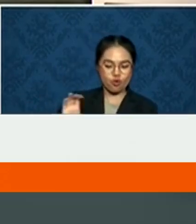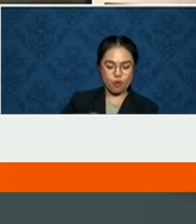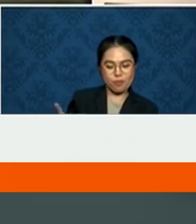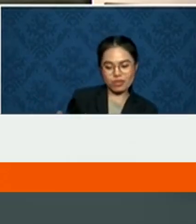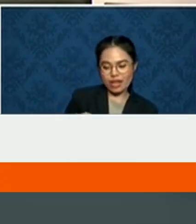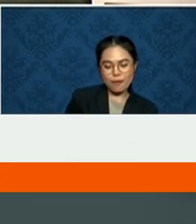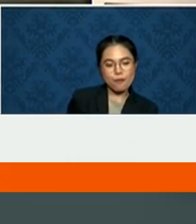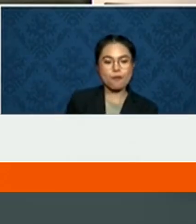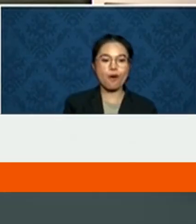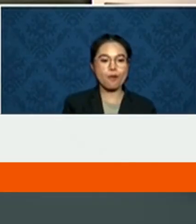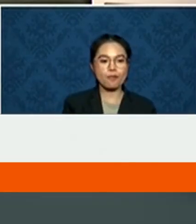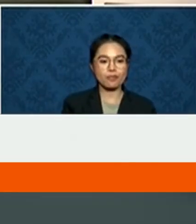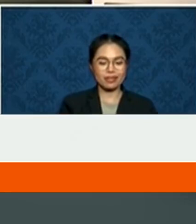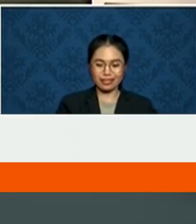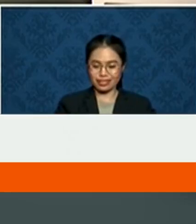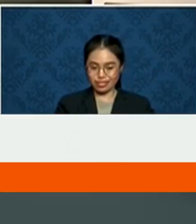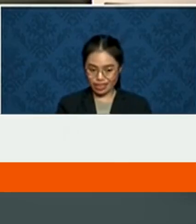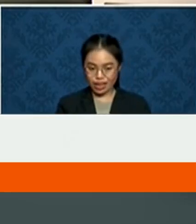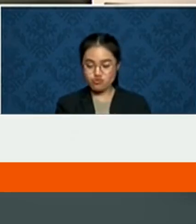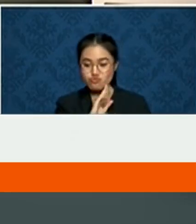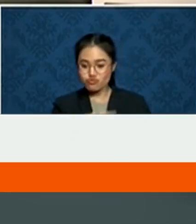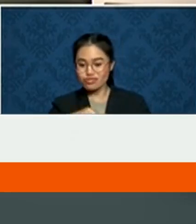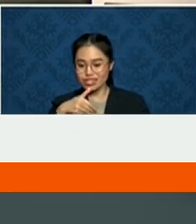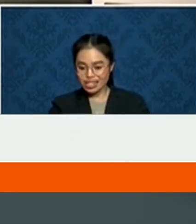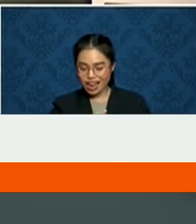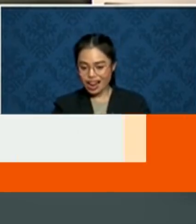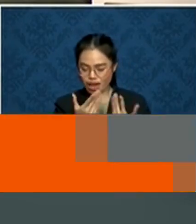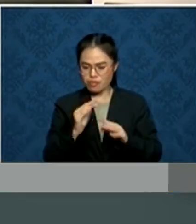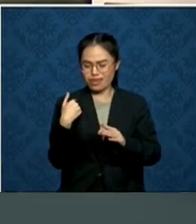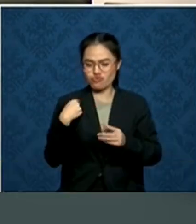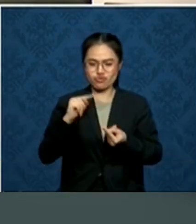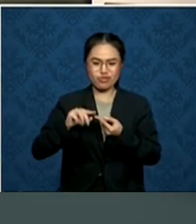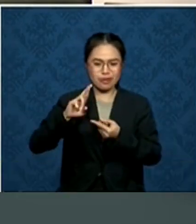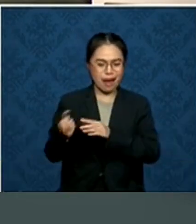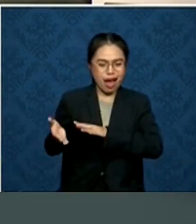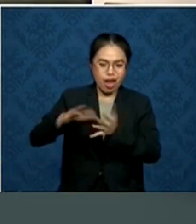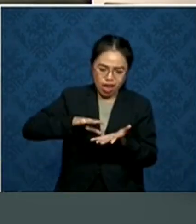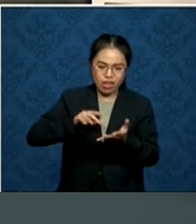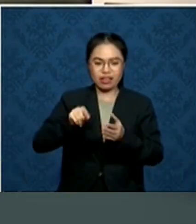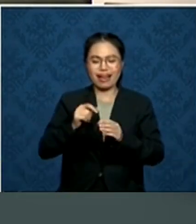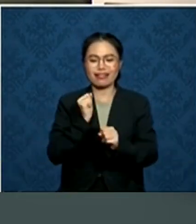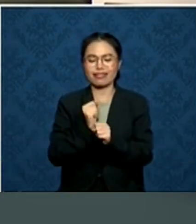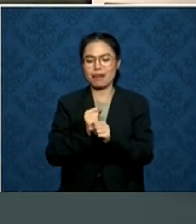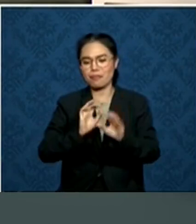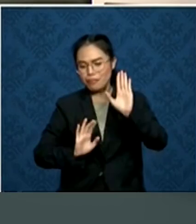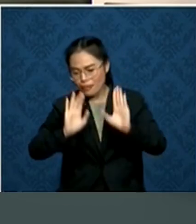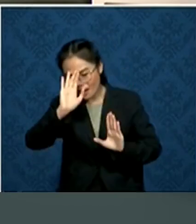ไว้แต่ในการเลือกตั้งเมื่อมีเหตุในลักษณะของการยุบสภาเป็นต้นหรือการทำประชามติใดๆก็ตามซึ่งไม่สามารถ